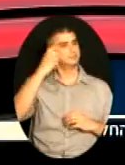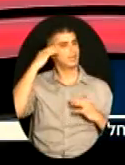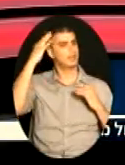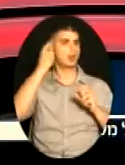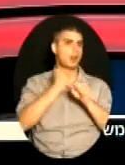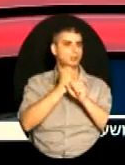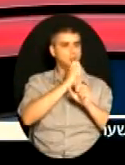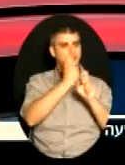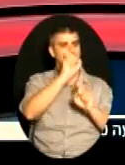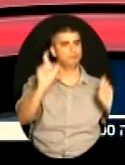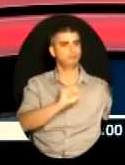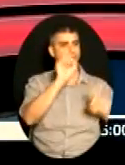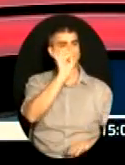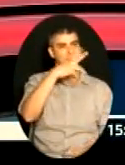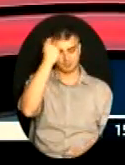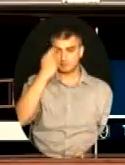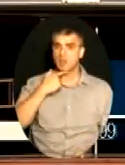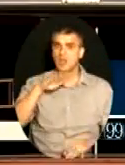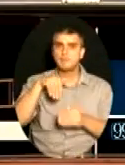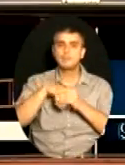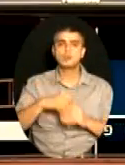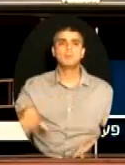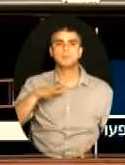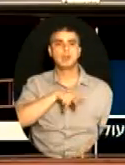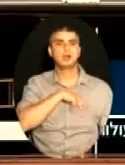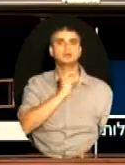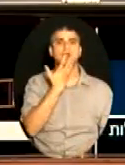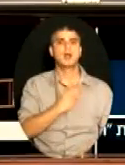ולרסס כתובות. גם בתחום